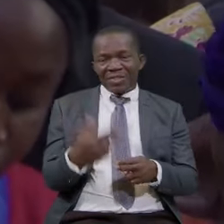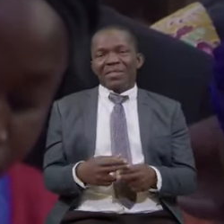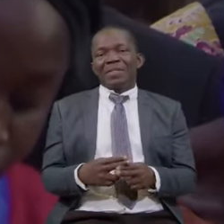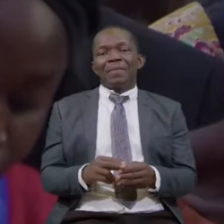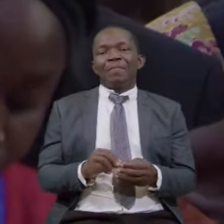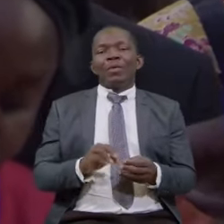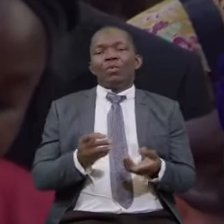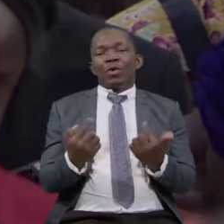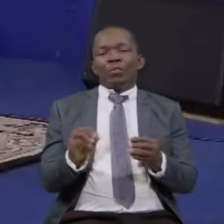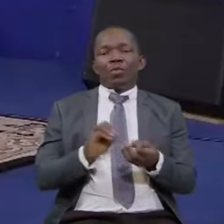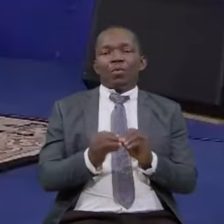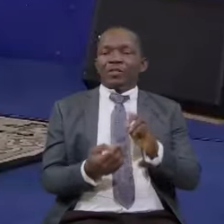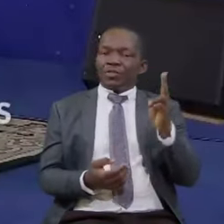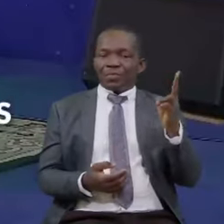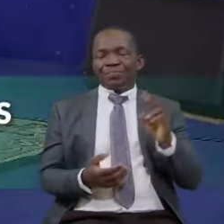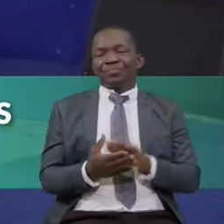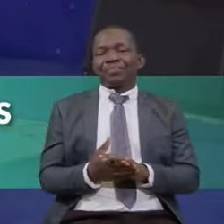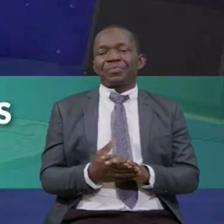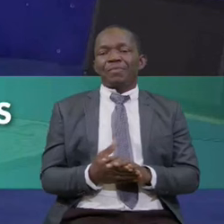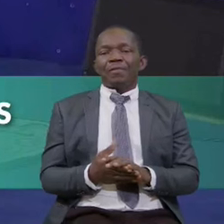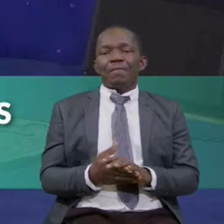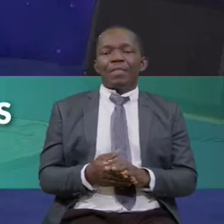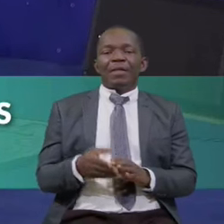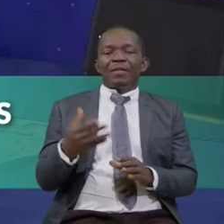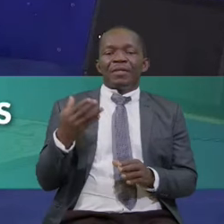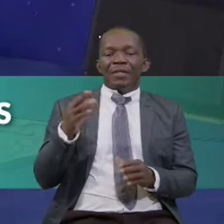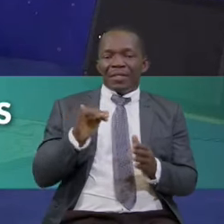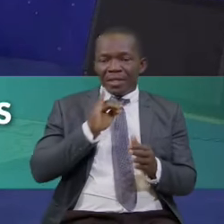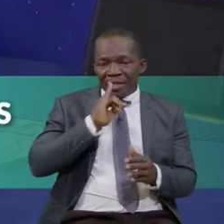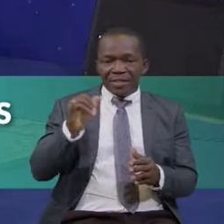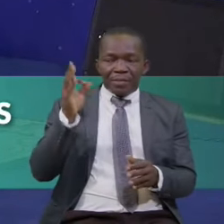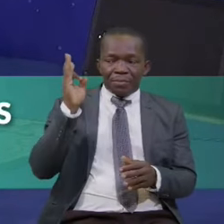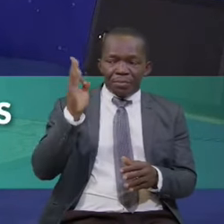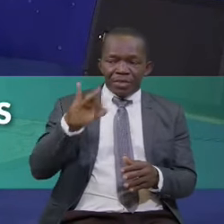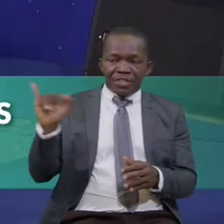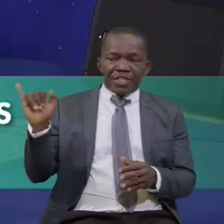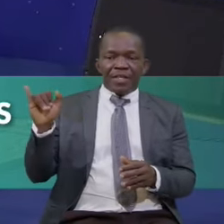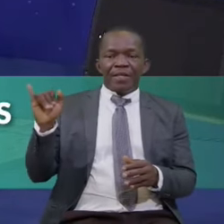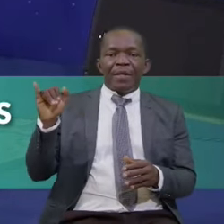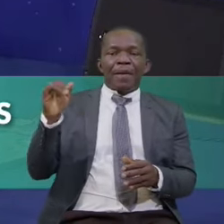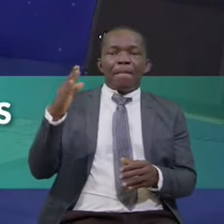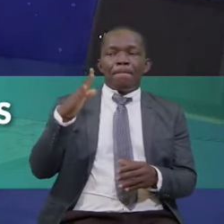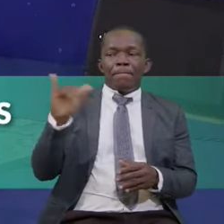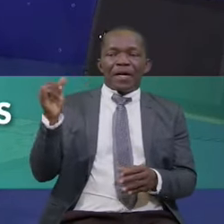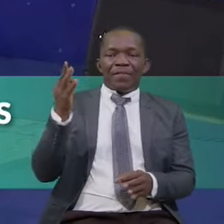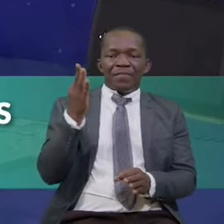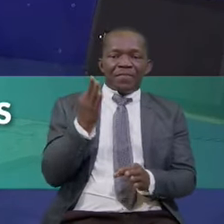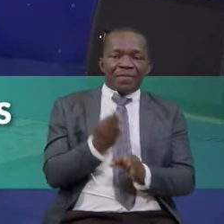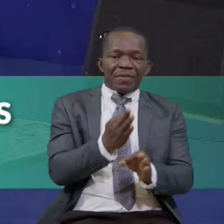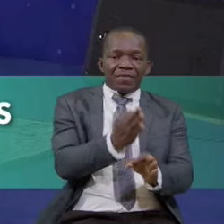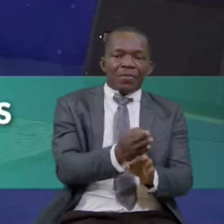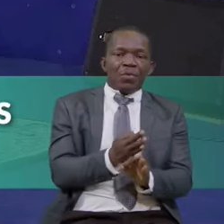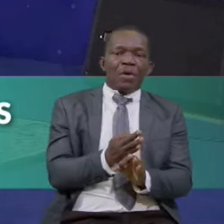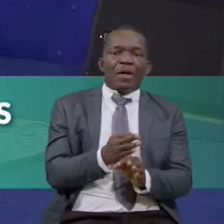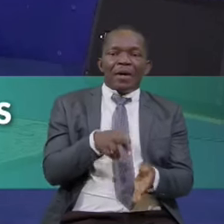maintenant la prédication par des ambassadeurs fidèles de la Fondation la